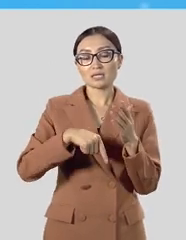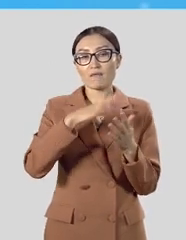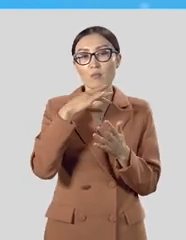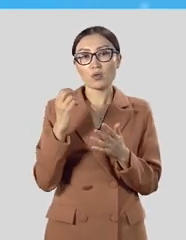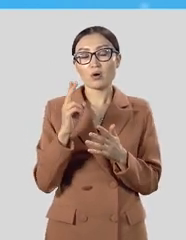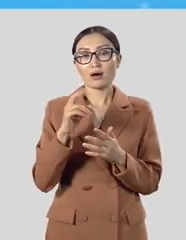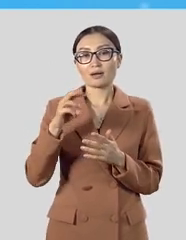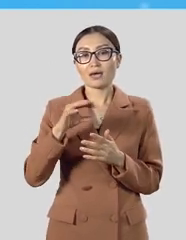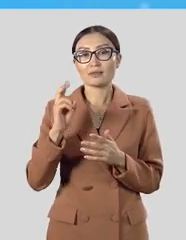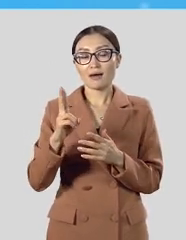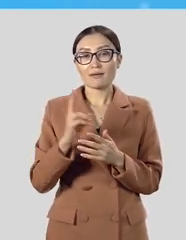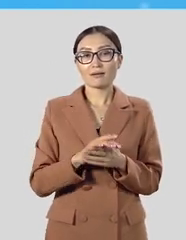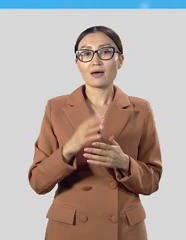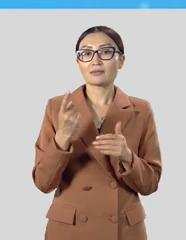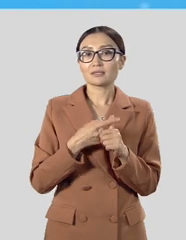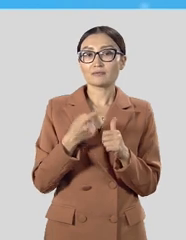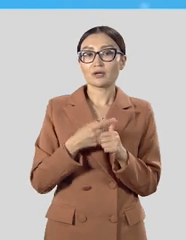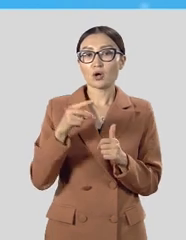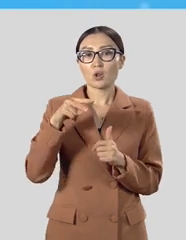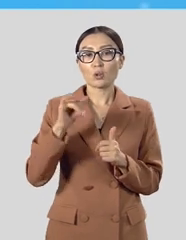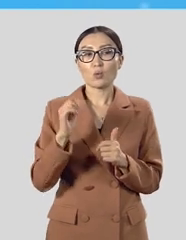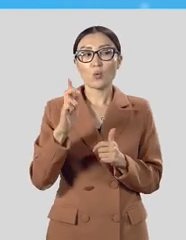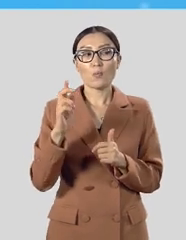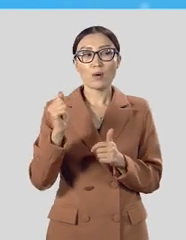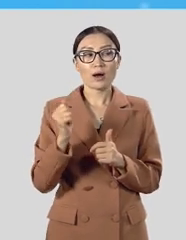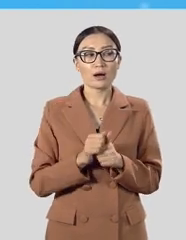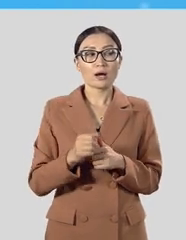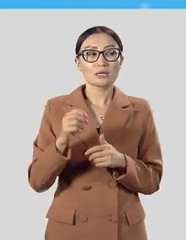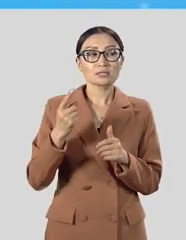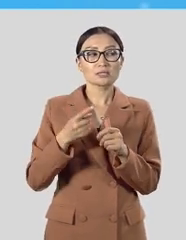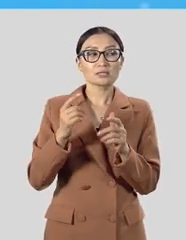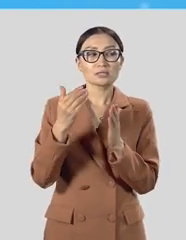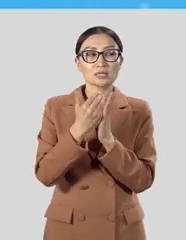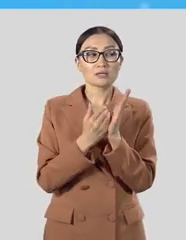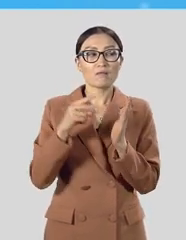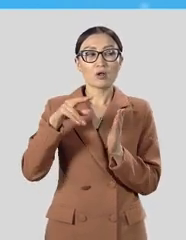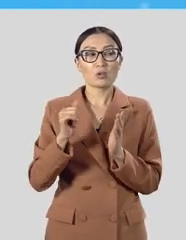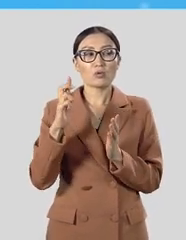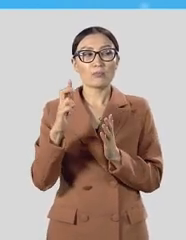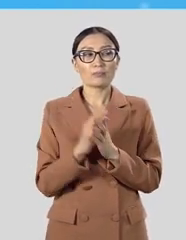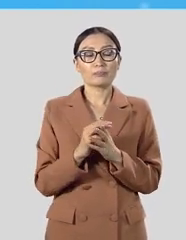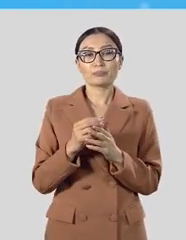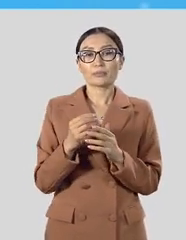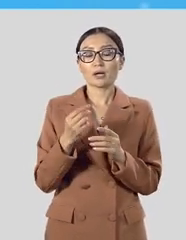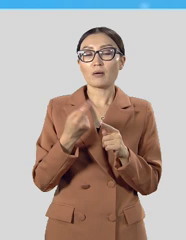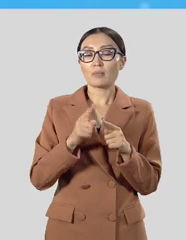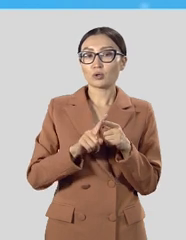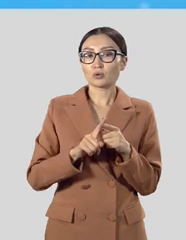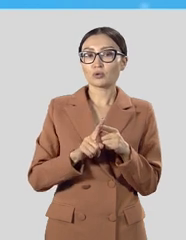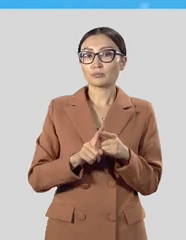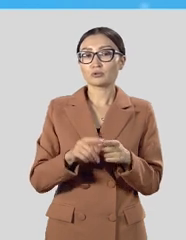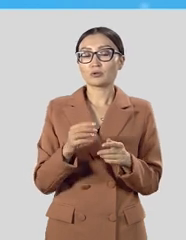клеток проводящей ткани, называется лубом. В состав луба входят световидные трубки, по которым